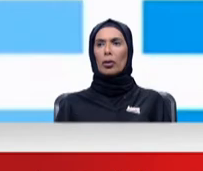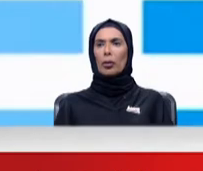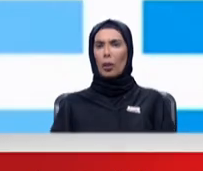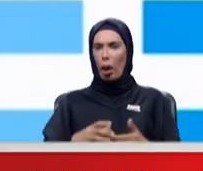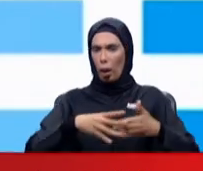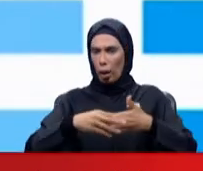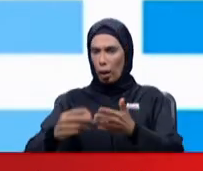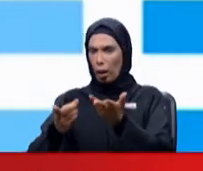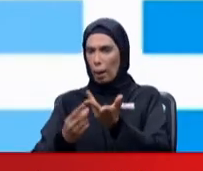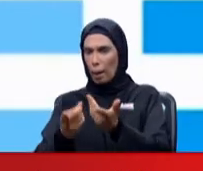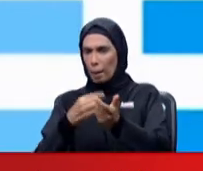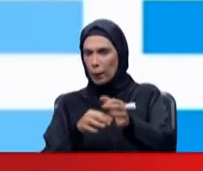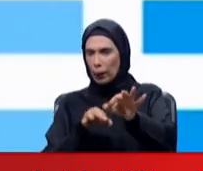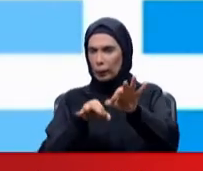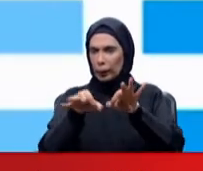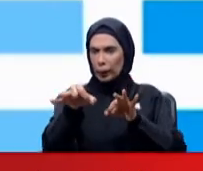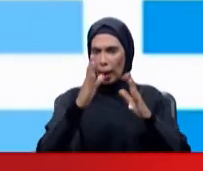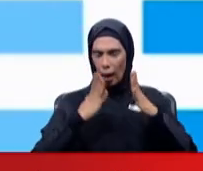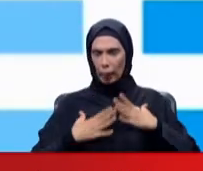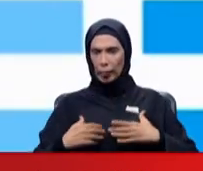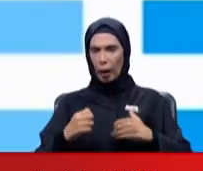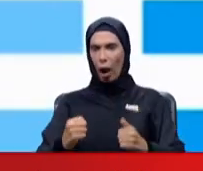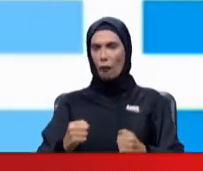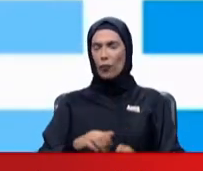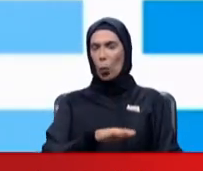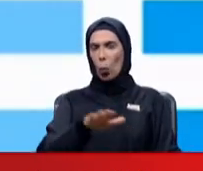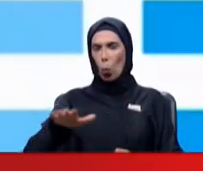للاسترشاد في خطط التعافي الوطنية